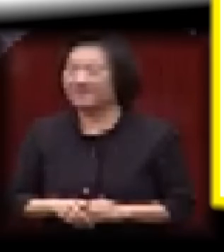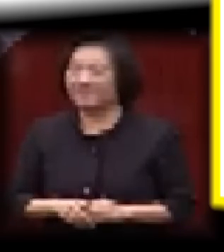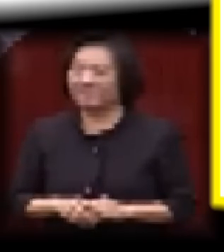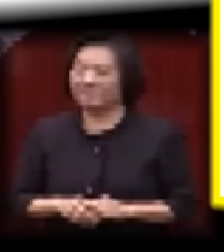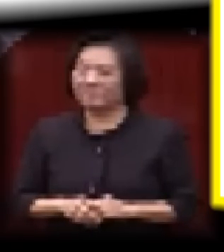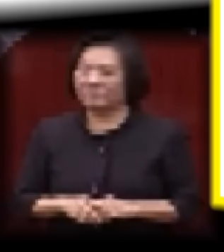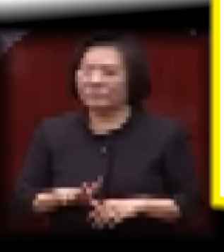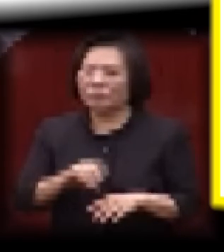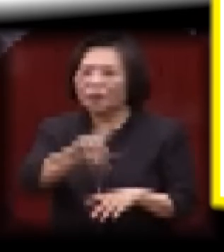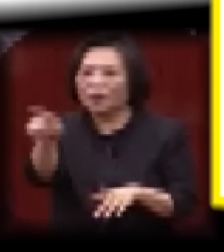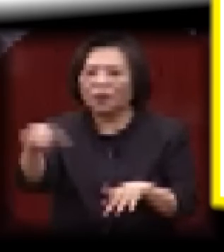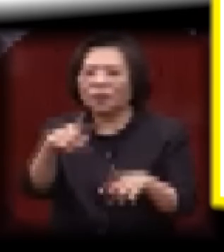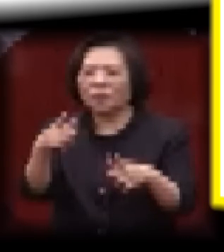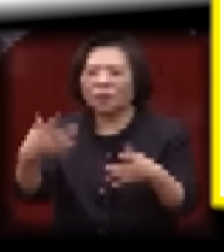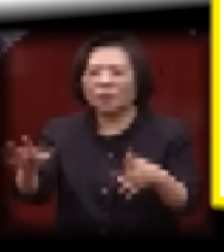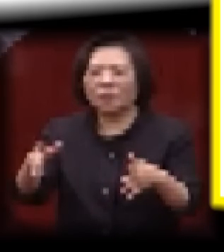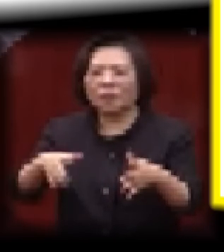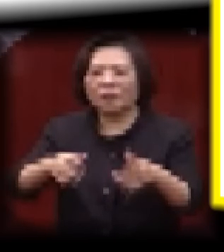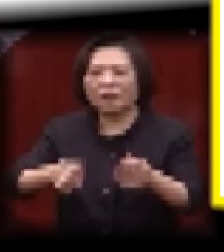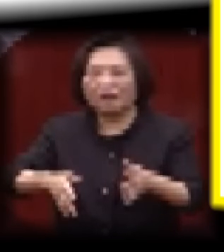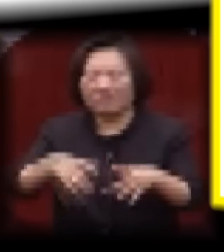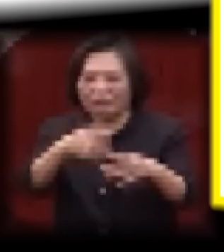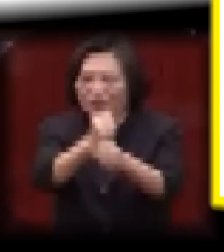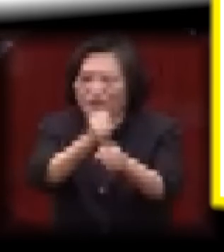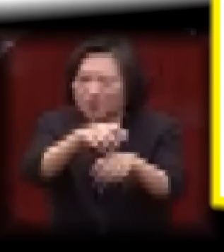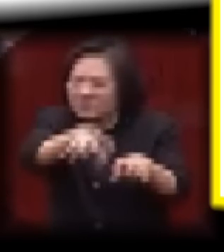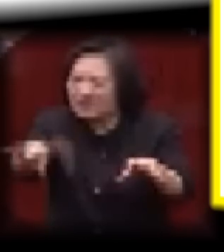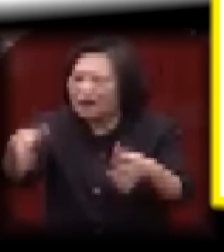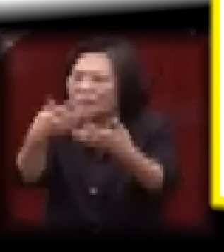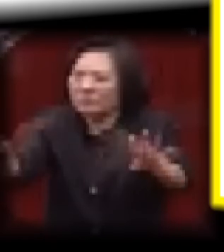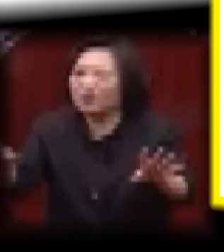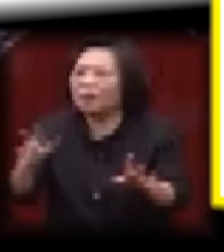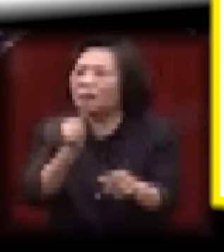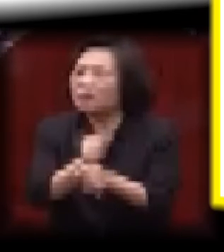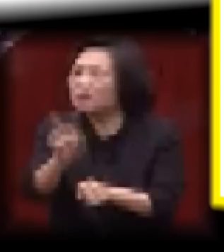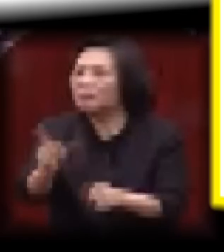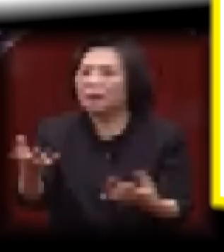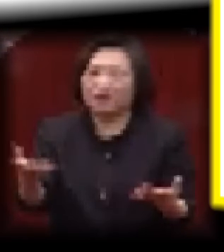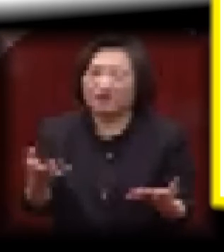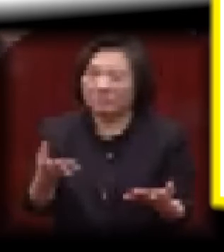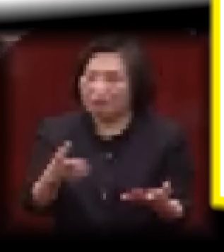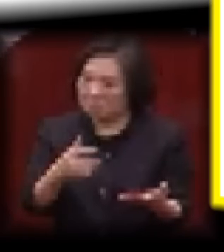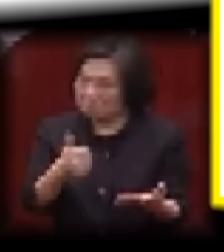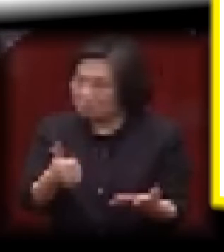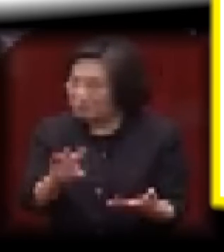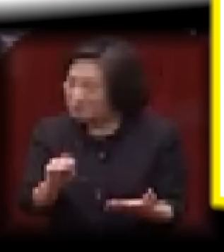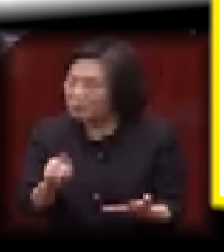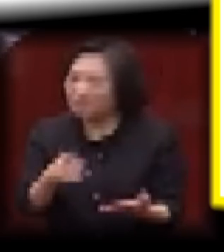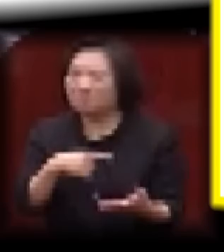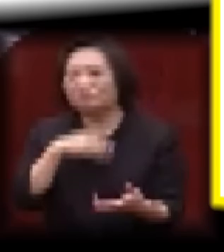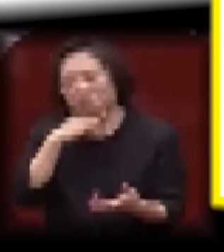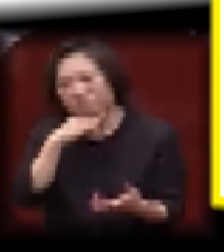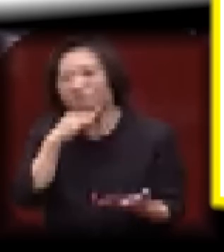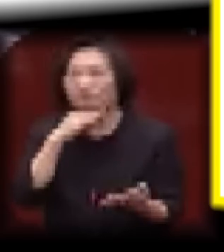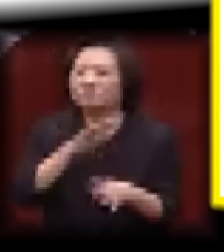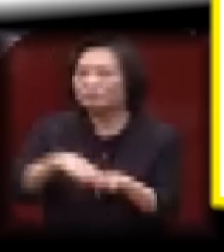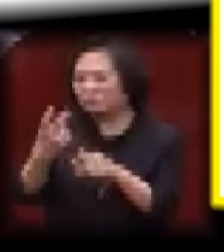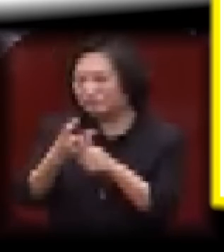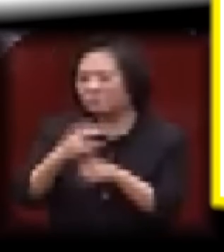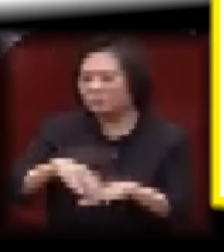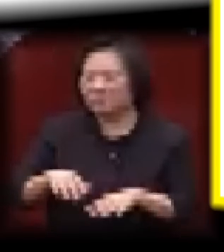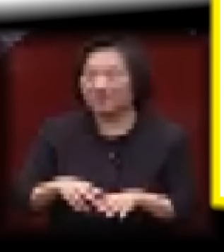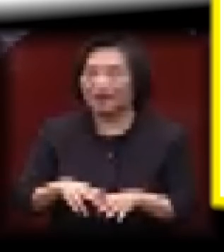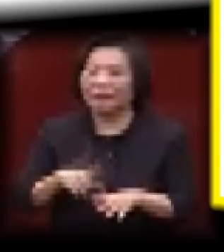底有这么多的推动式，有这么多的工作站，到底这个效果怎么样？所以除了这个围绕推动式的这个训练以